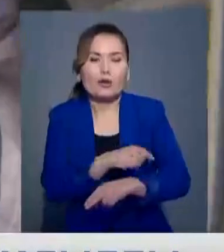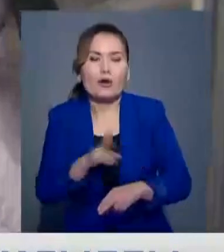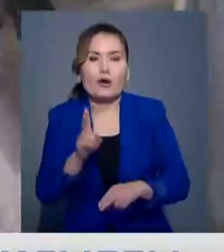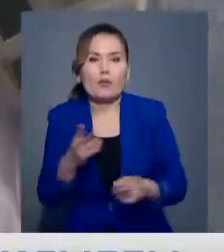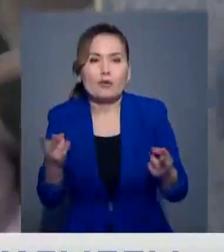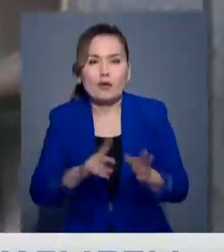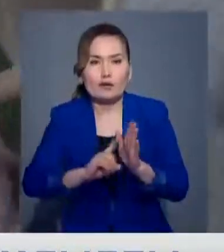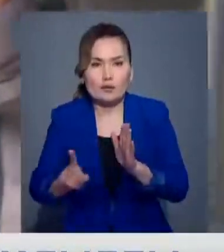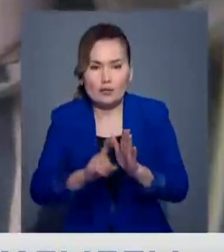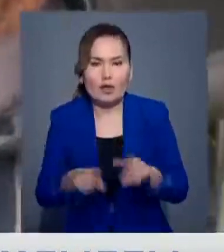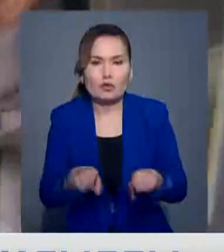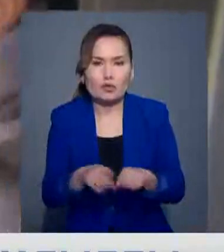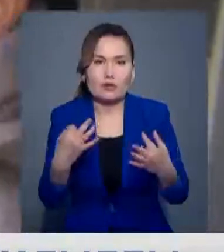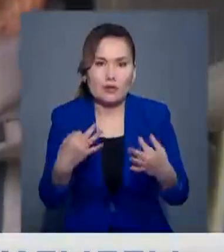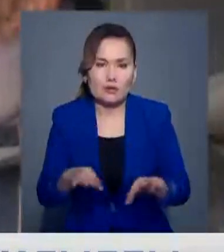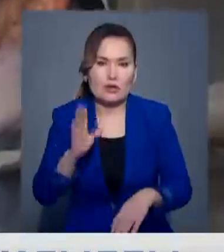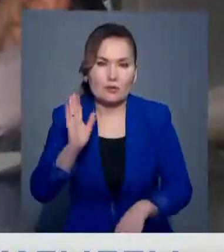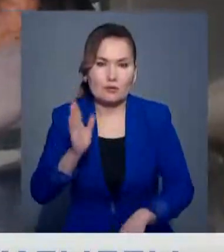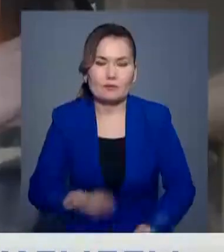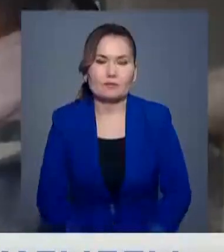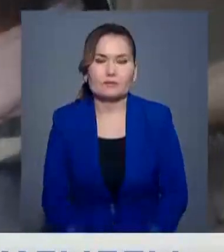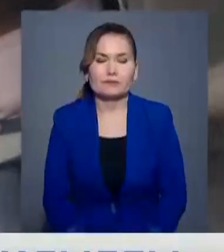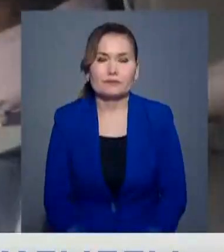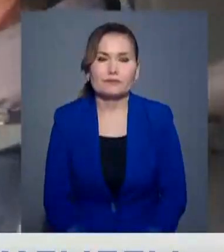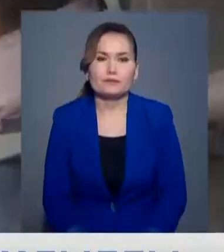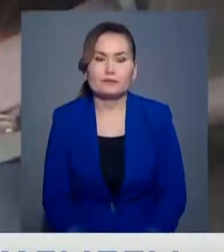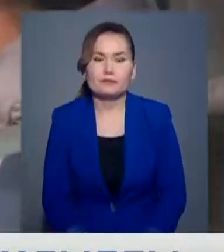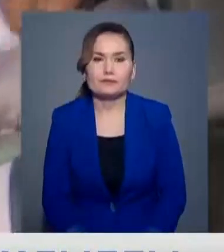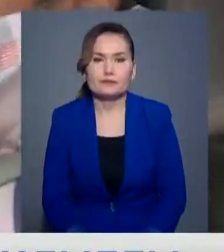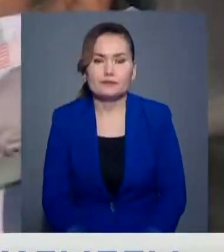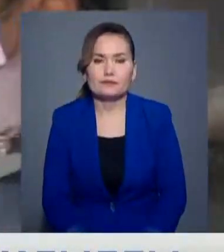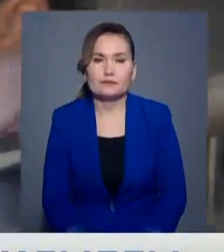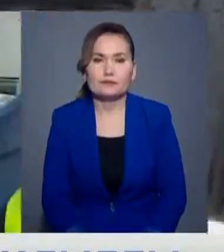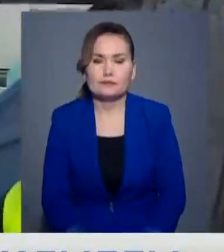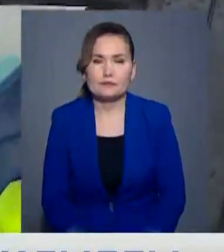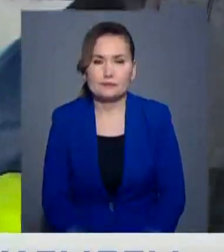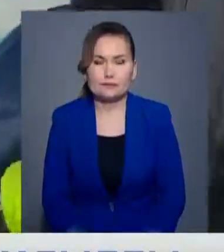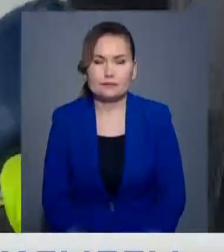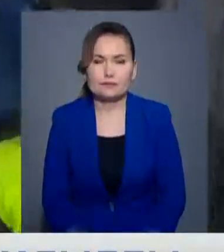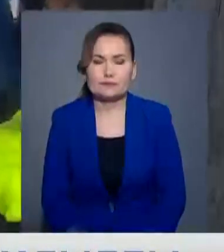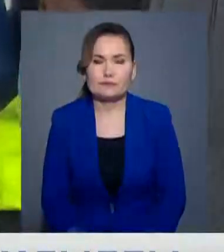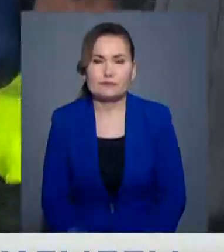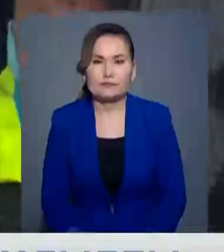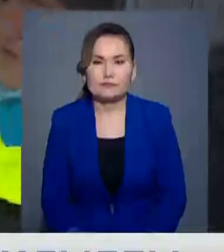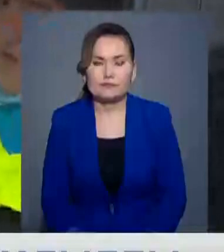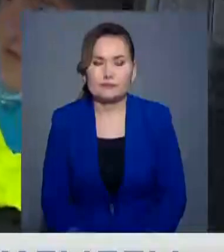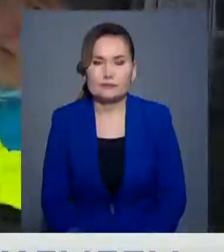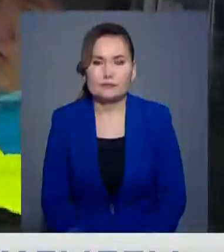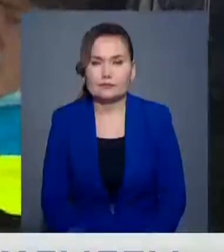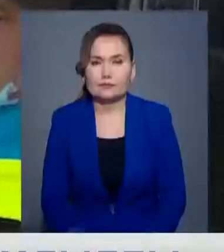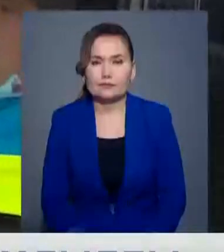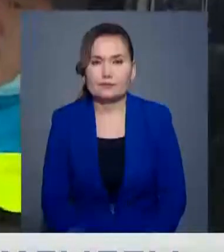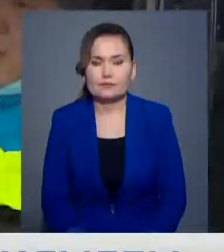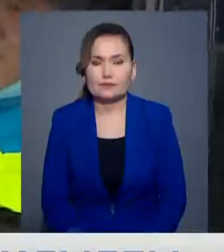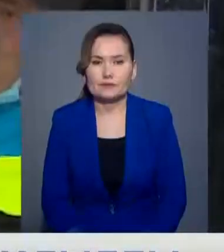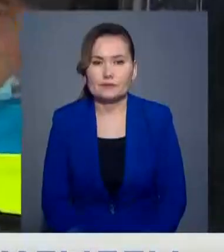кетіп баратырмыз. Бүгін таңертең мына кісі ламасы қайтыс болып, соған дейін акиматтарға рұқсат қағазы алып мен шығып баратырмын. Қайда бара жатырсыз? Көшіп